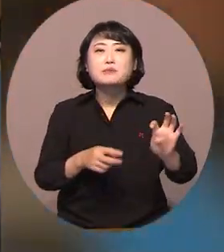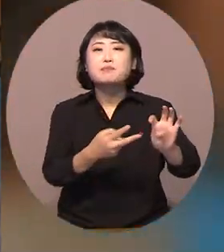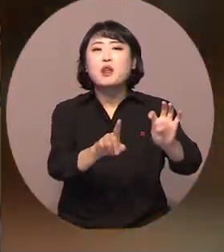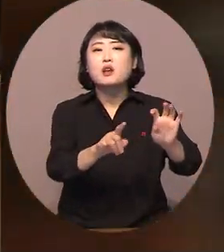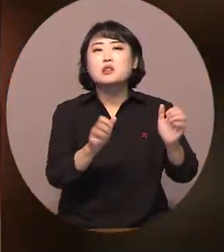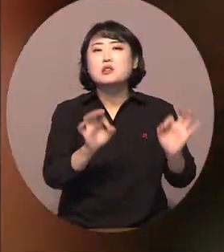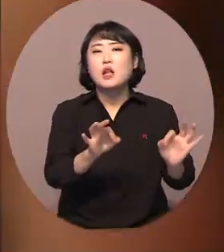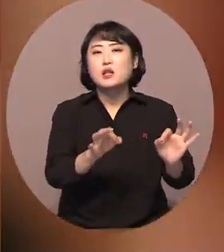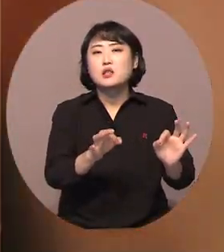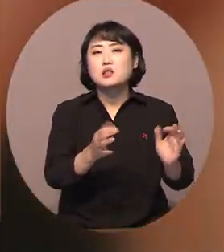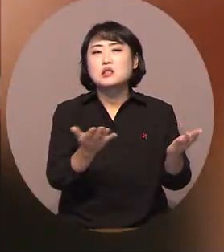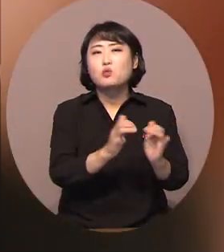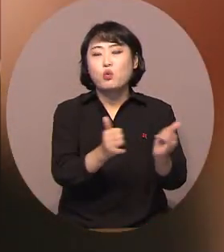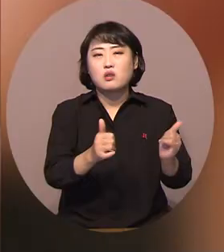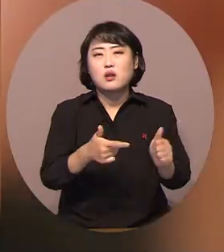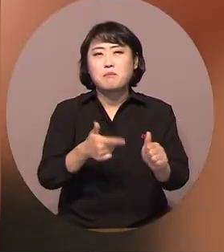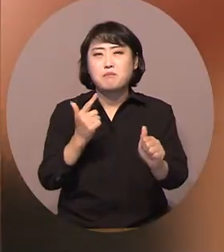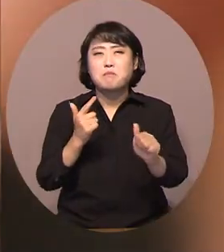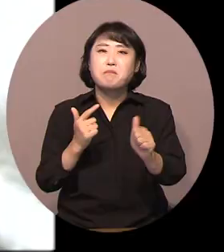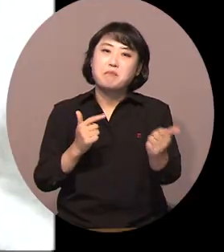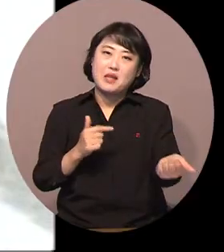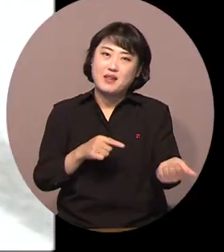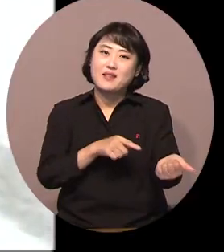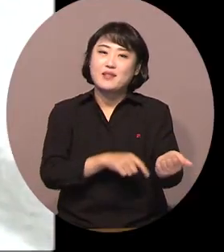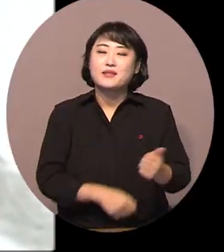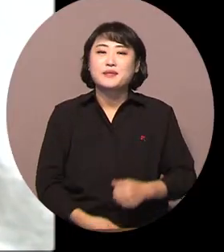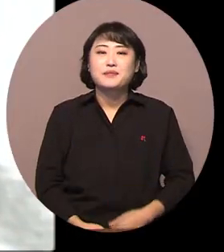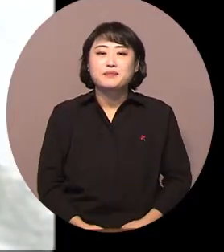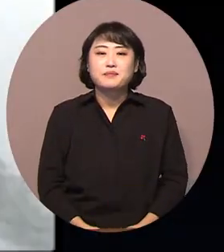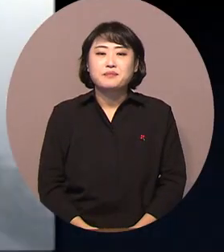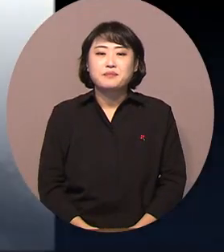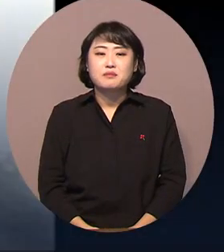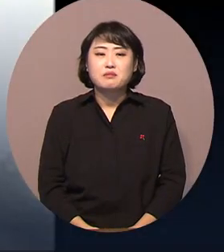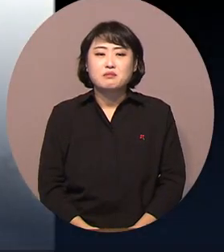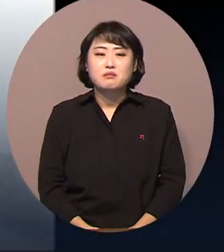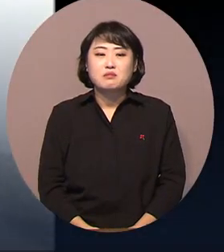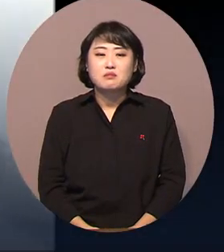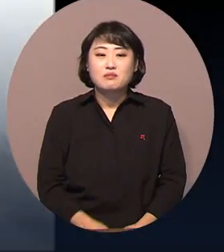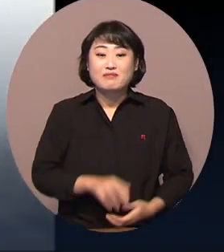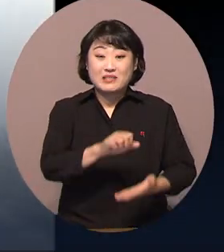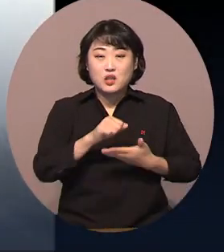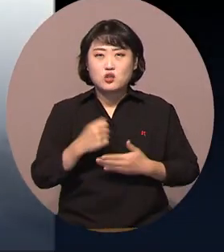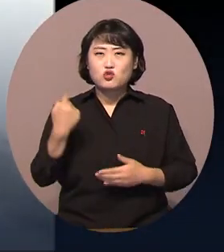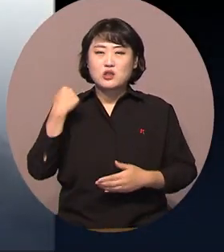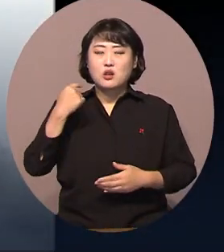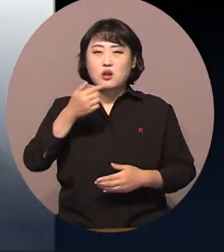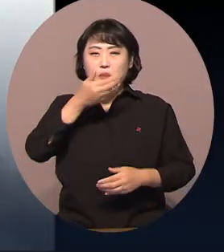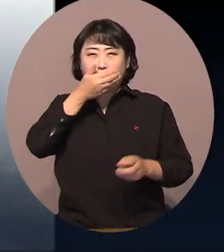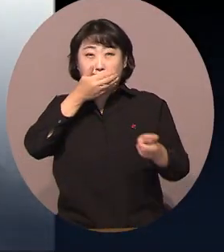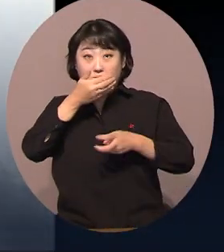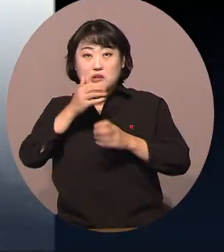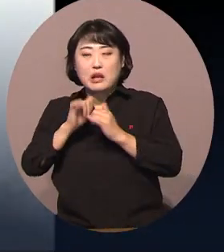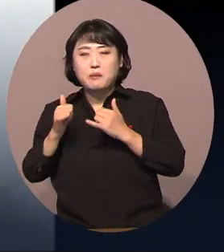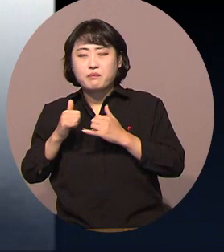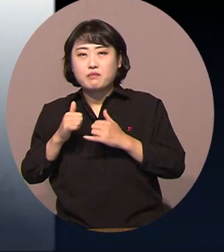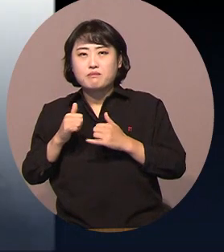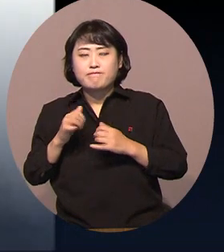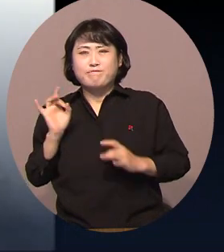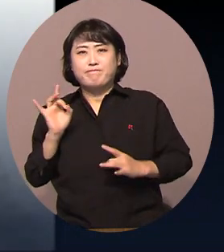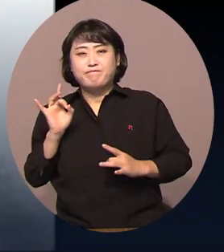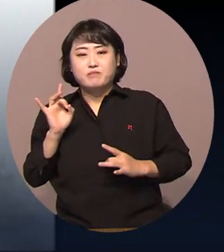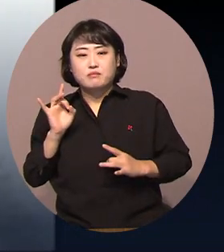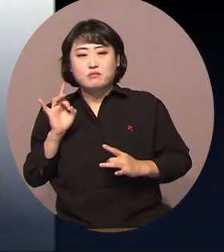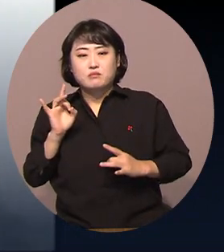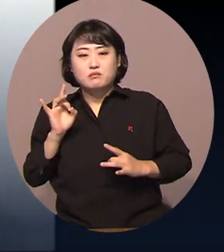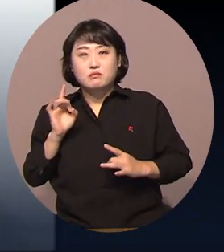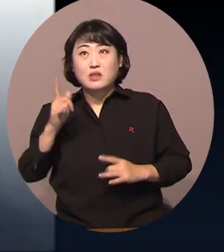은행 직원을 권총으로 살해했습니다 형호 가방 내릴 때 뒤에서 복면 쓴 사람이 꼼짝 만 손대로 하면서